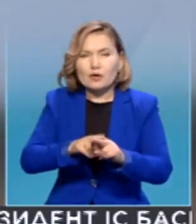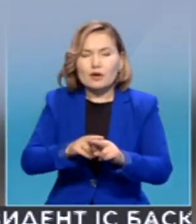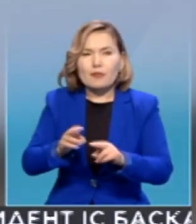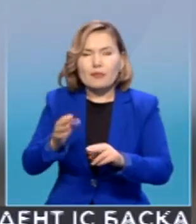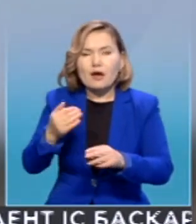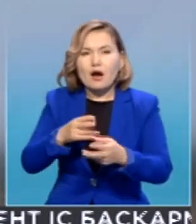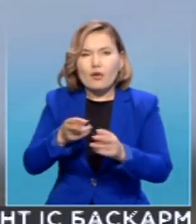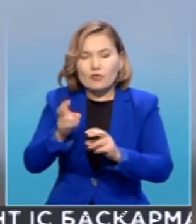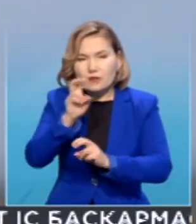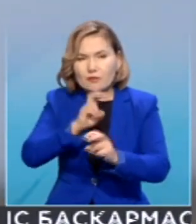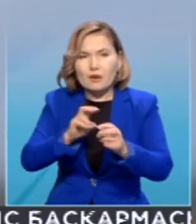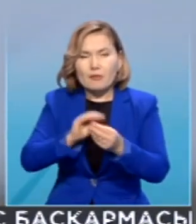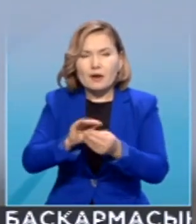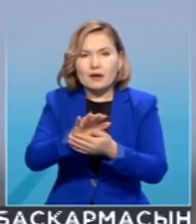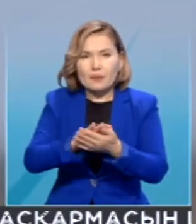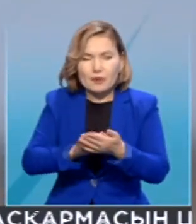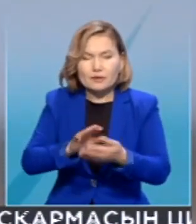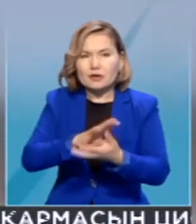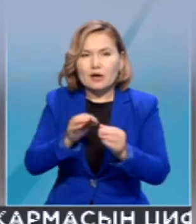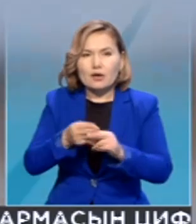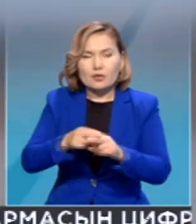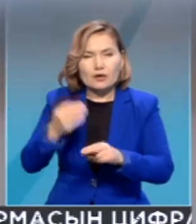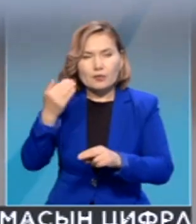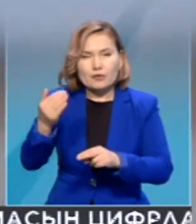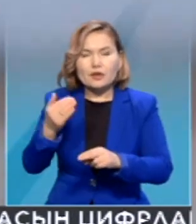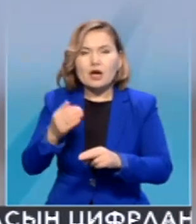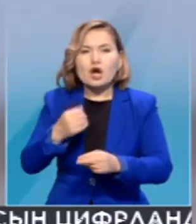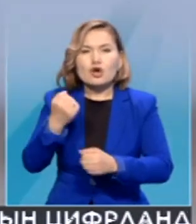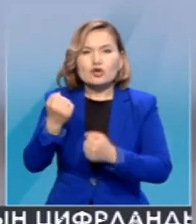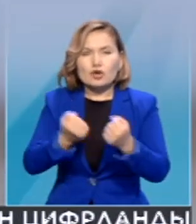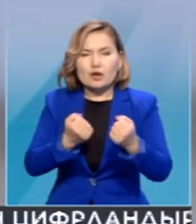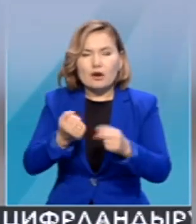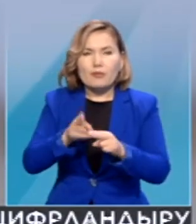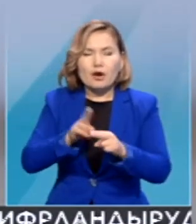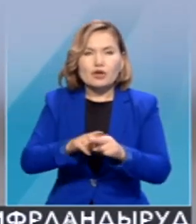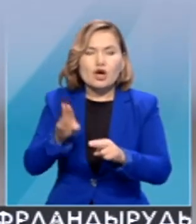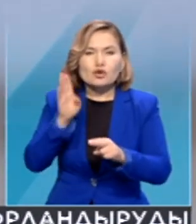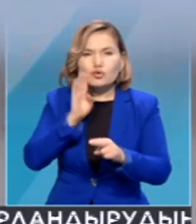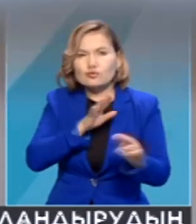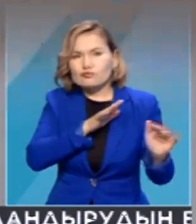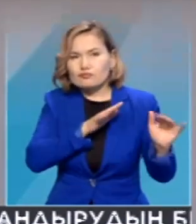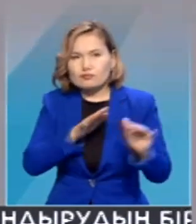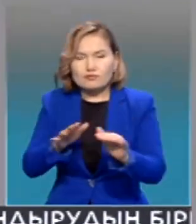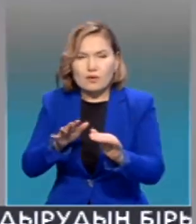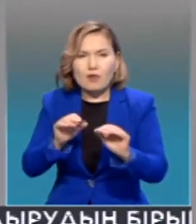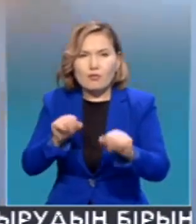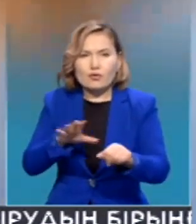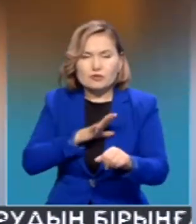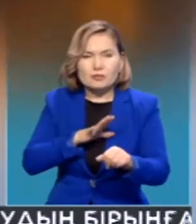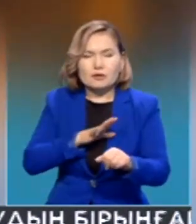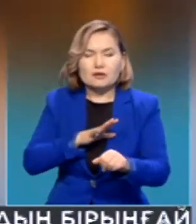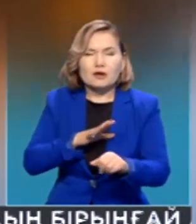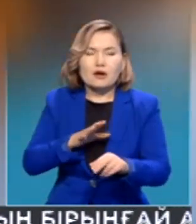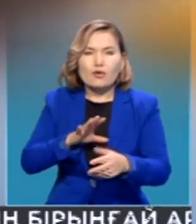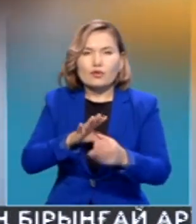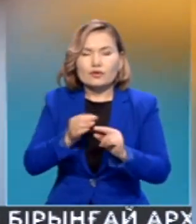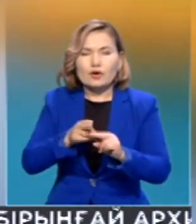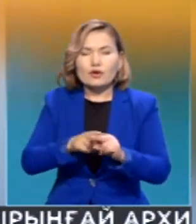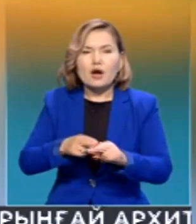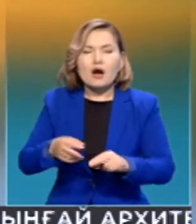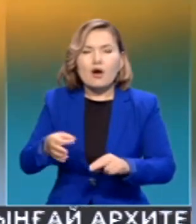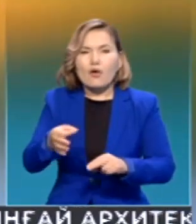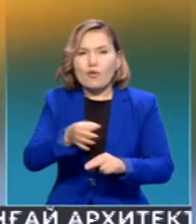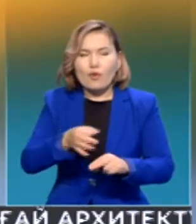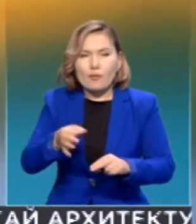төмесі ғана көрініп тұр. Алдын ала болжам бойынша жүргізушіні қарғын су алып кеткен. Жалпы Ақмола облысы